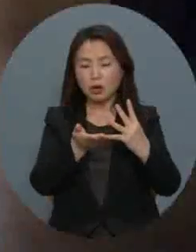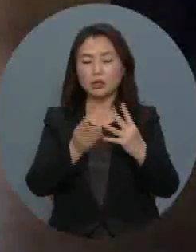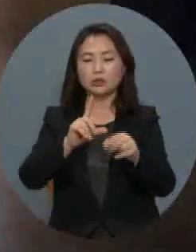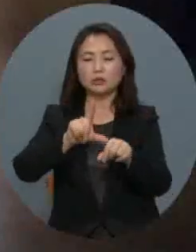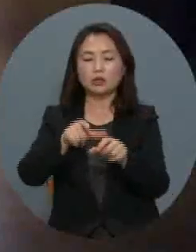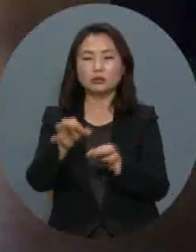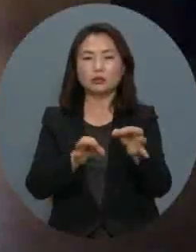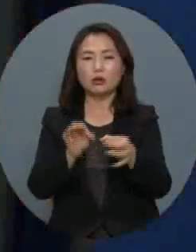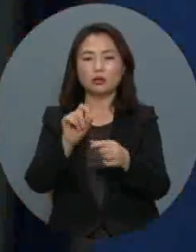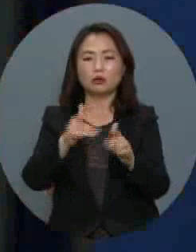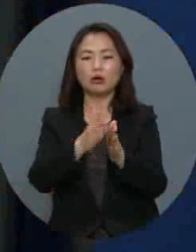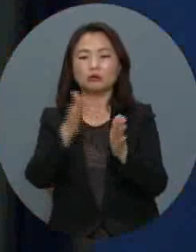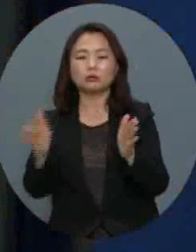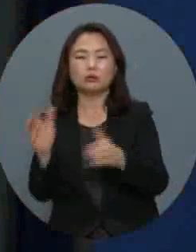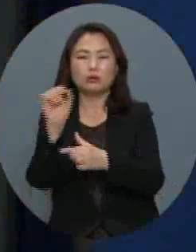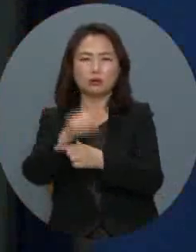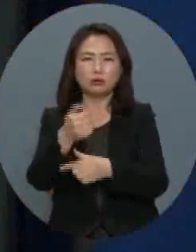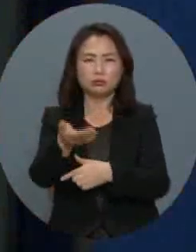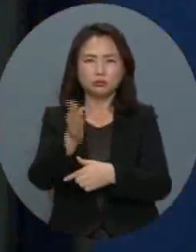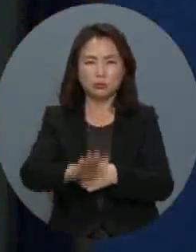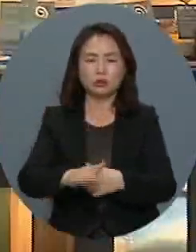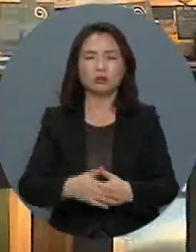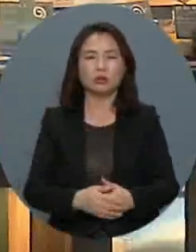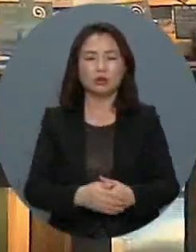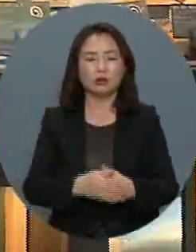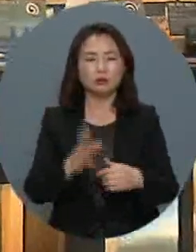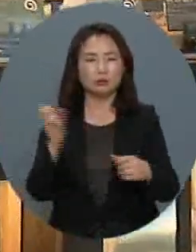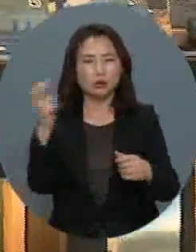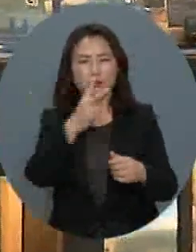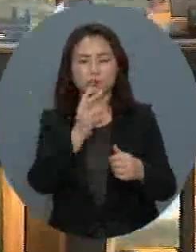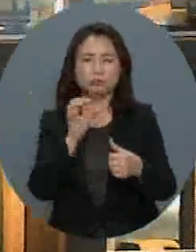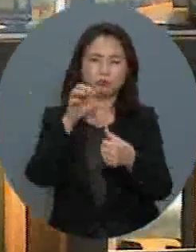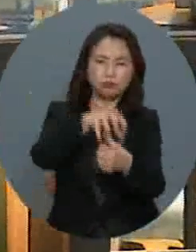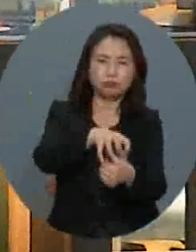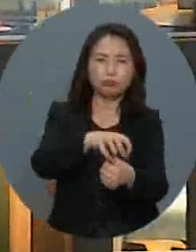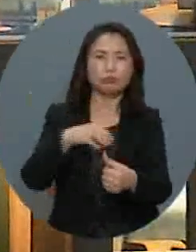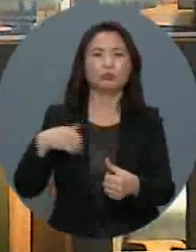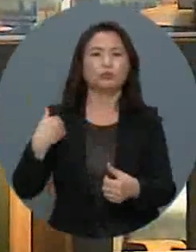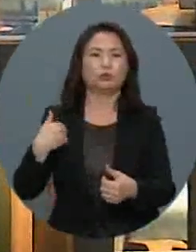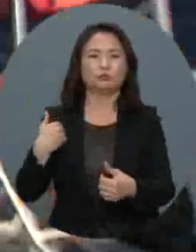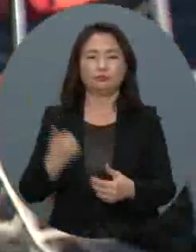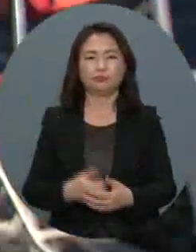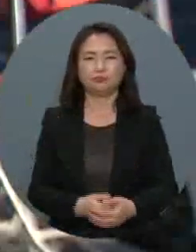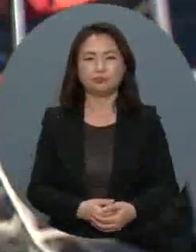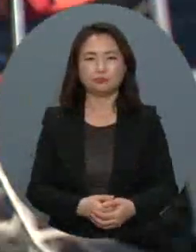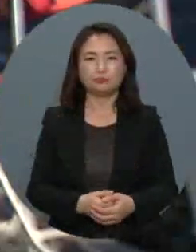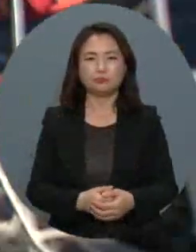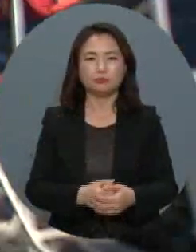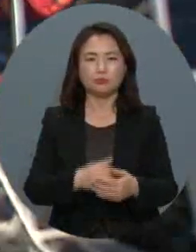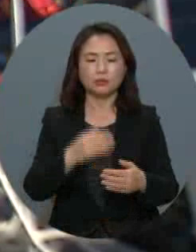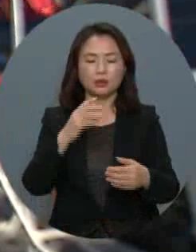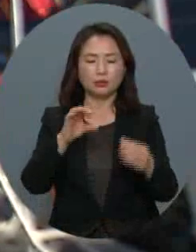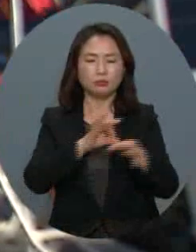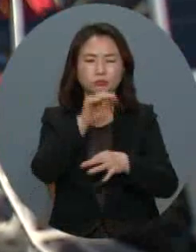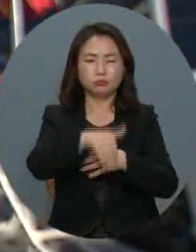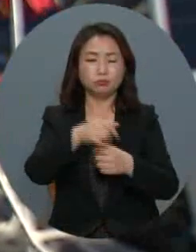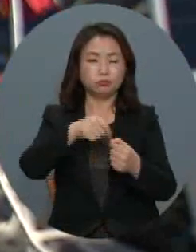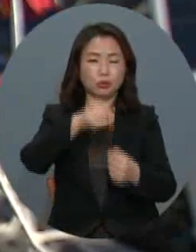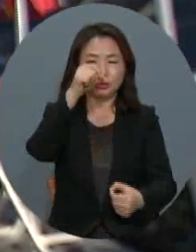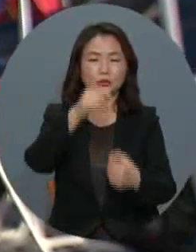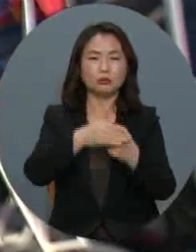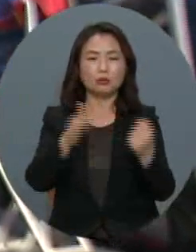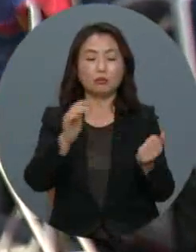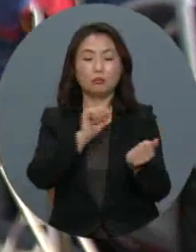제한이 풀리면서 숨통은 좀 트였지만 언제 다시 제한될지 모르는 상황입니다. 장기 침체에 빠진 대구 경제에